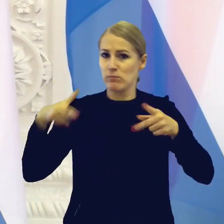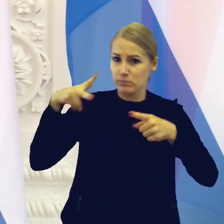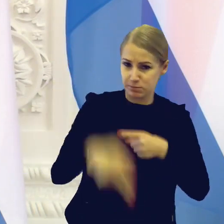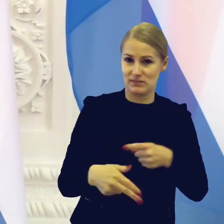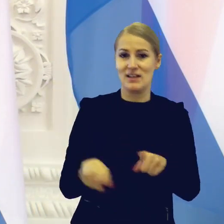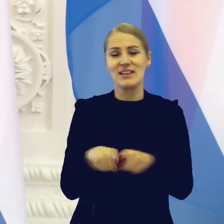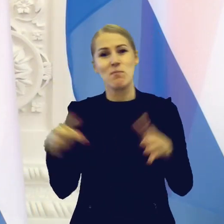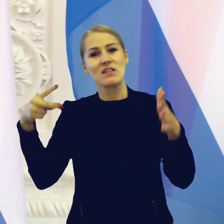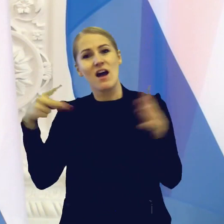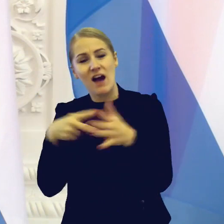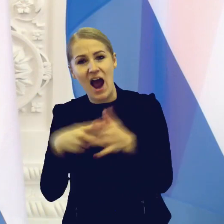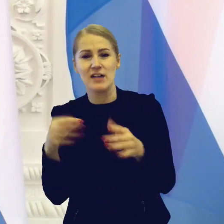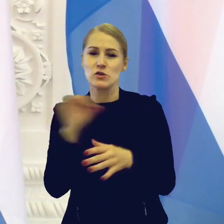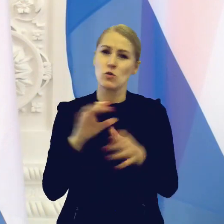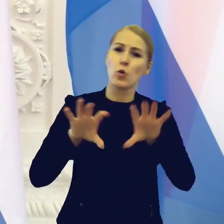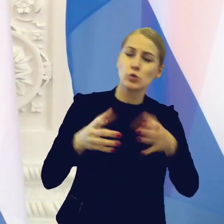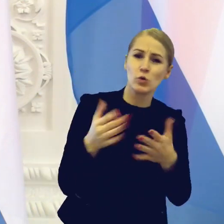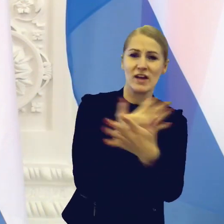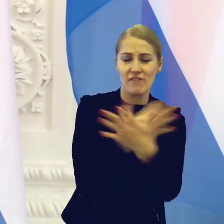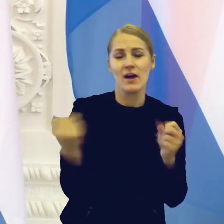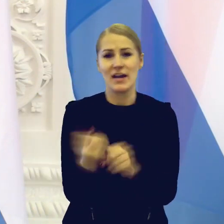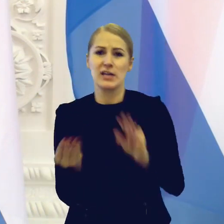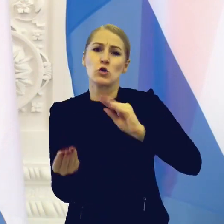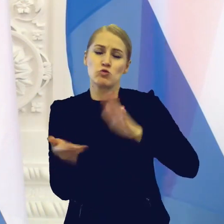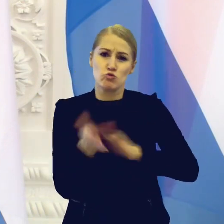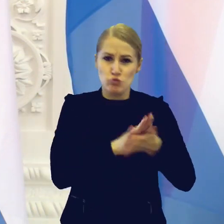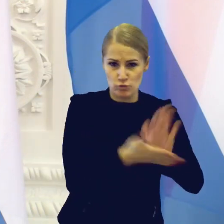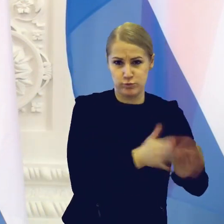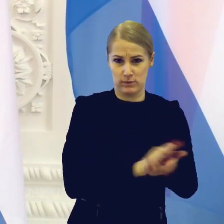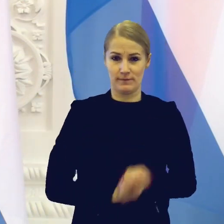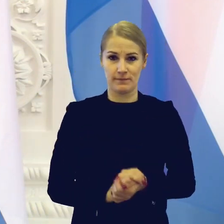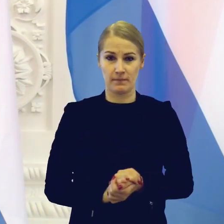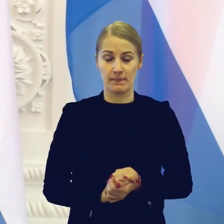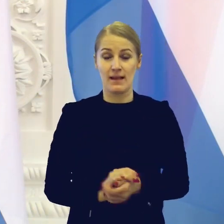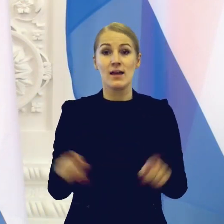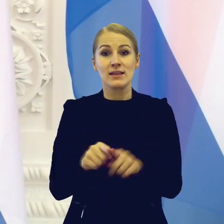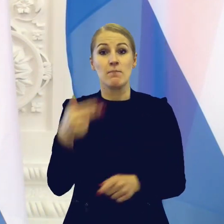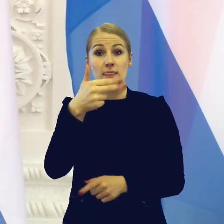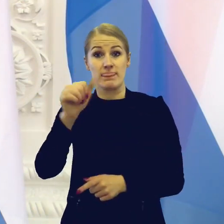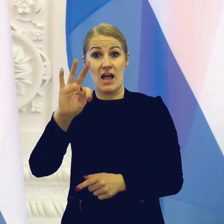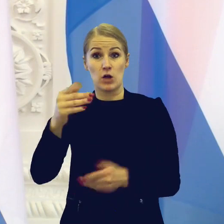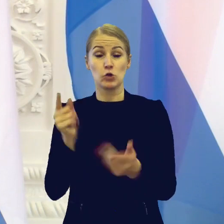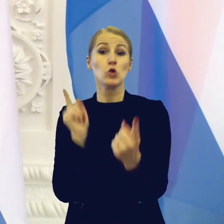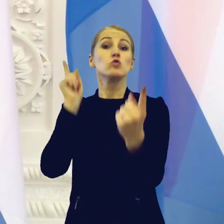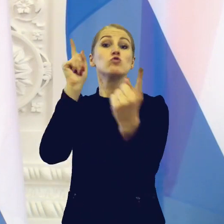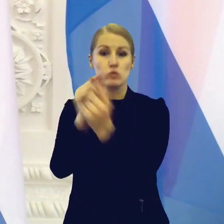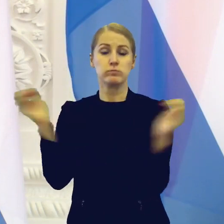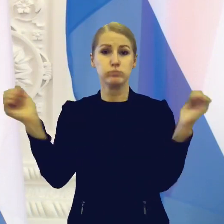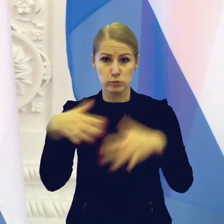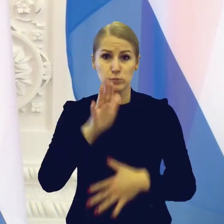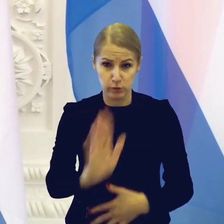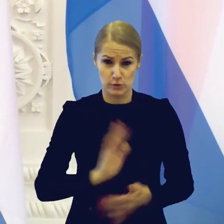energijos kainas. Mes taip pat abu kartu dalyvausime neįlinėme NATO susitikime, kuriame bus